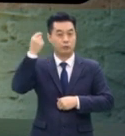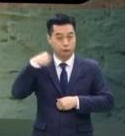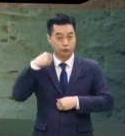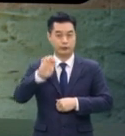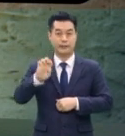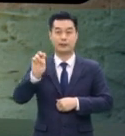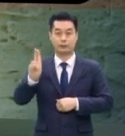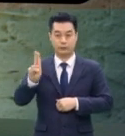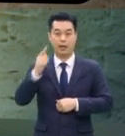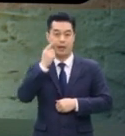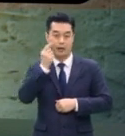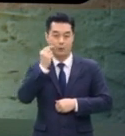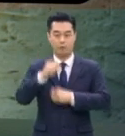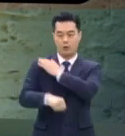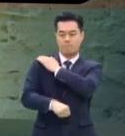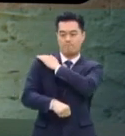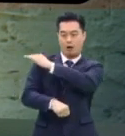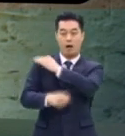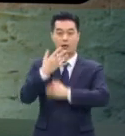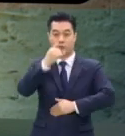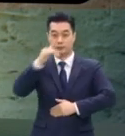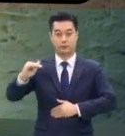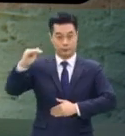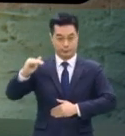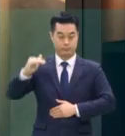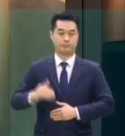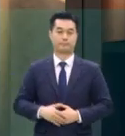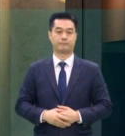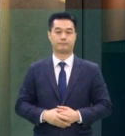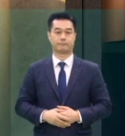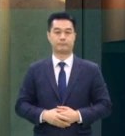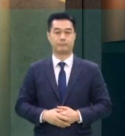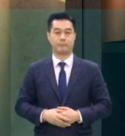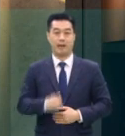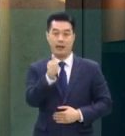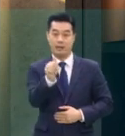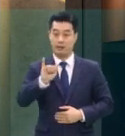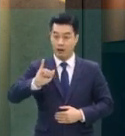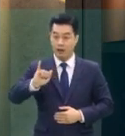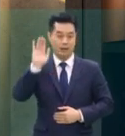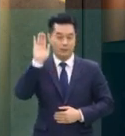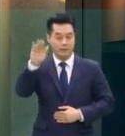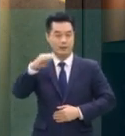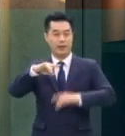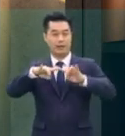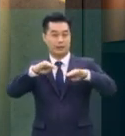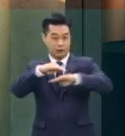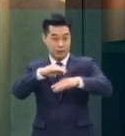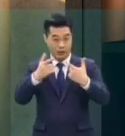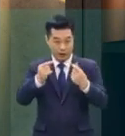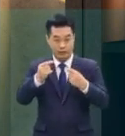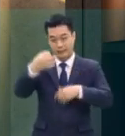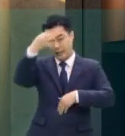이후 일본과 어깨를 나란히 하겠습니다 인공지능 미래 차와 같은 미래기술